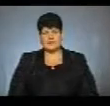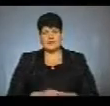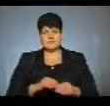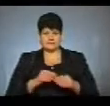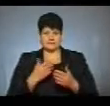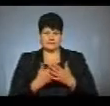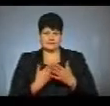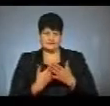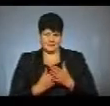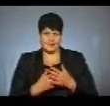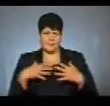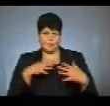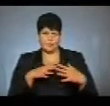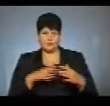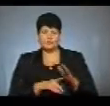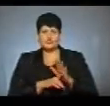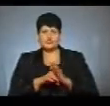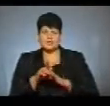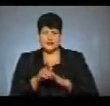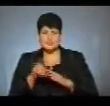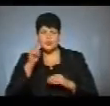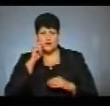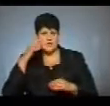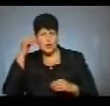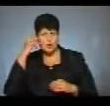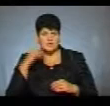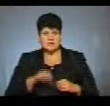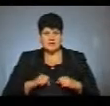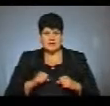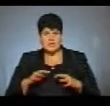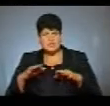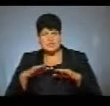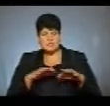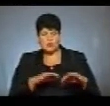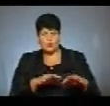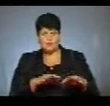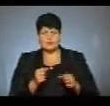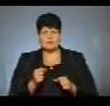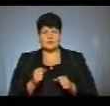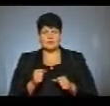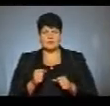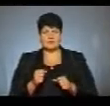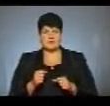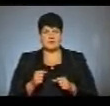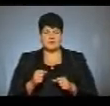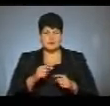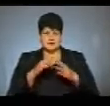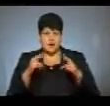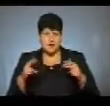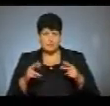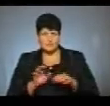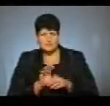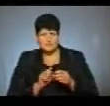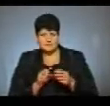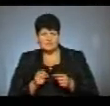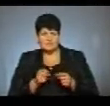Реконструкція бою розпочинається із наступу українських козаків, які намагаються штурмом захопити Збаразький замок і витіснити польське військо. Учасник